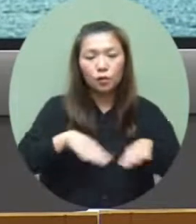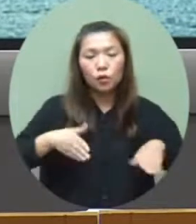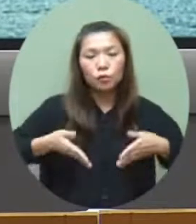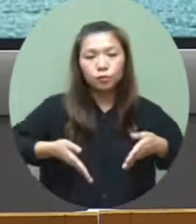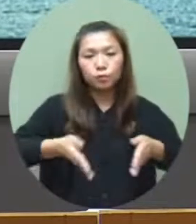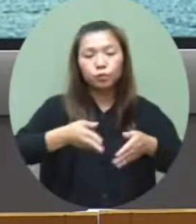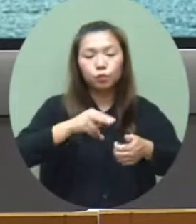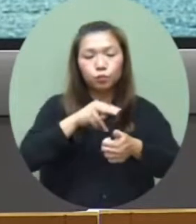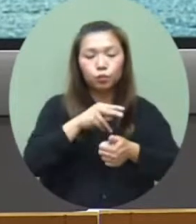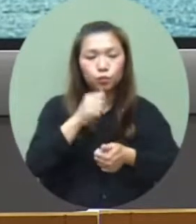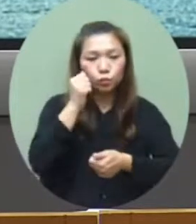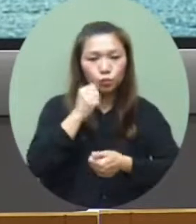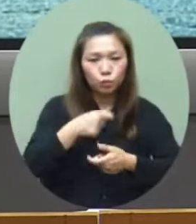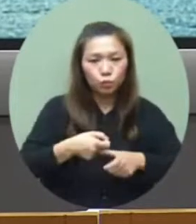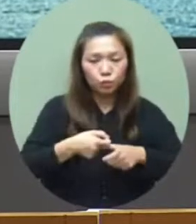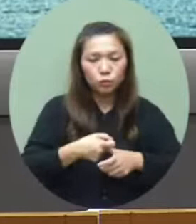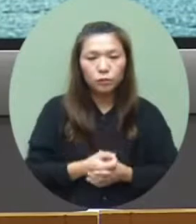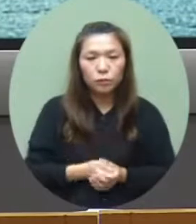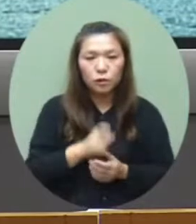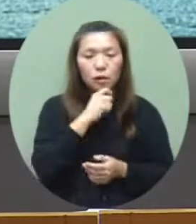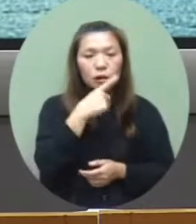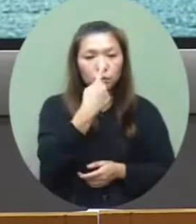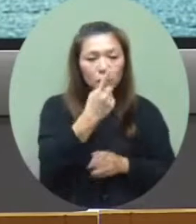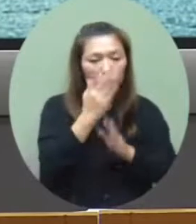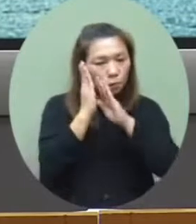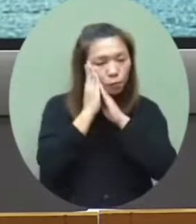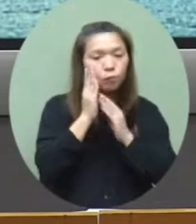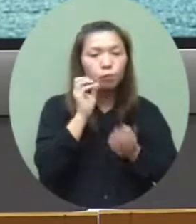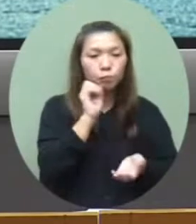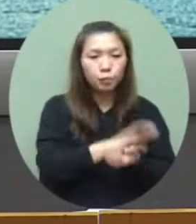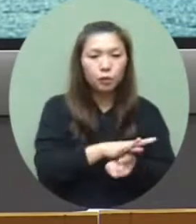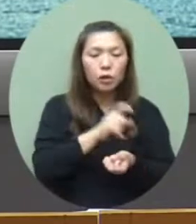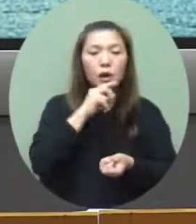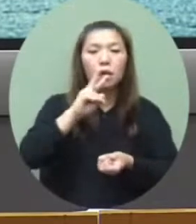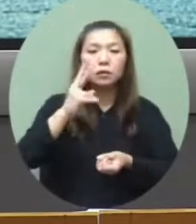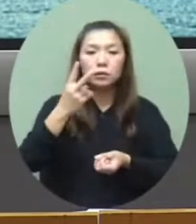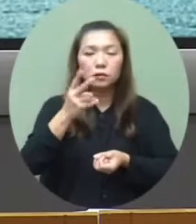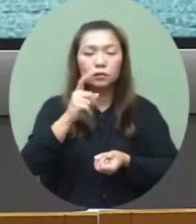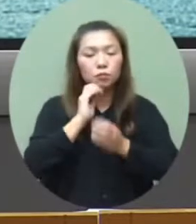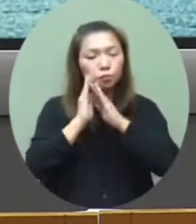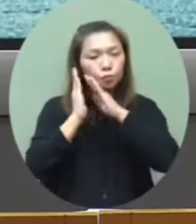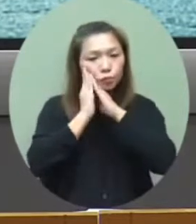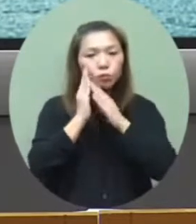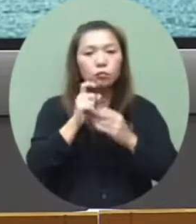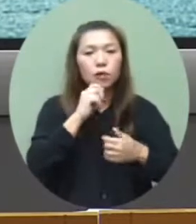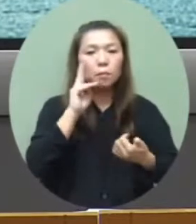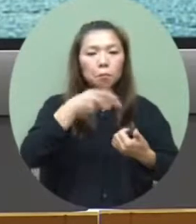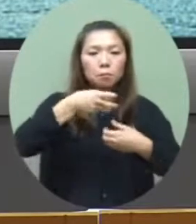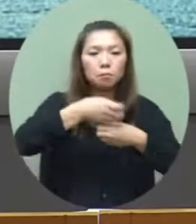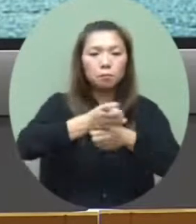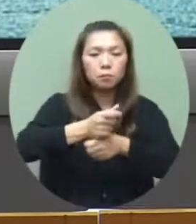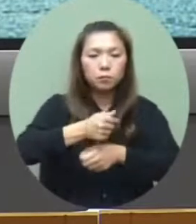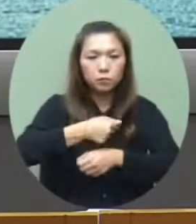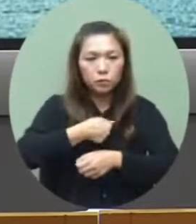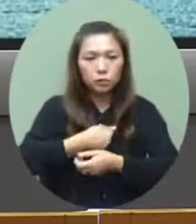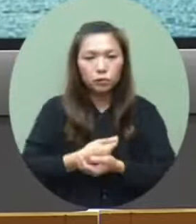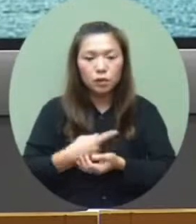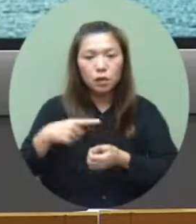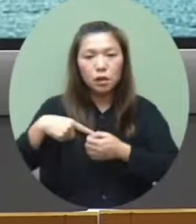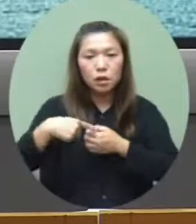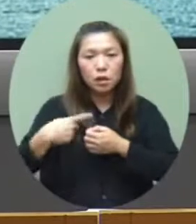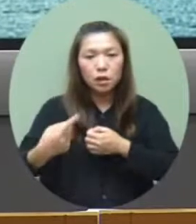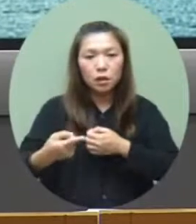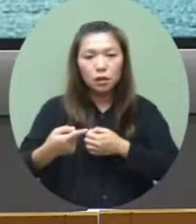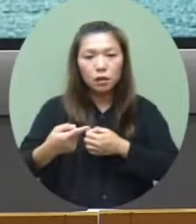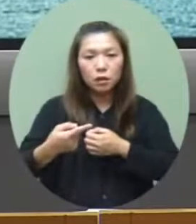An 護老院有限公司 with 1 resident infected and 22 residents